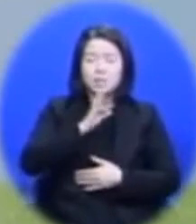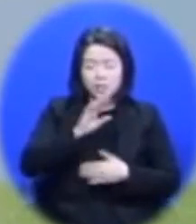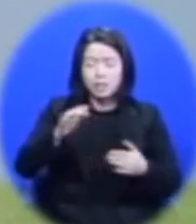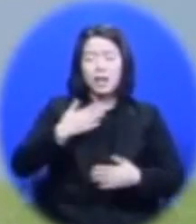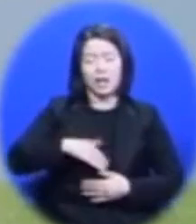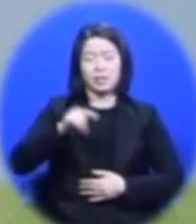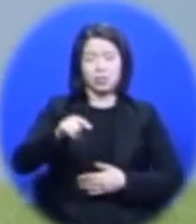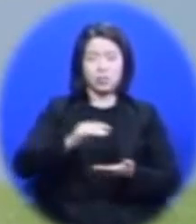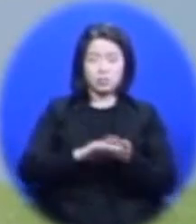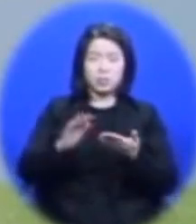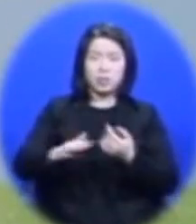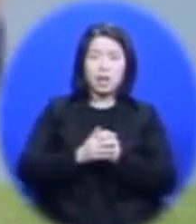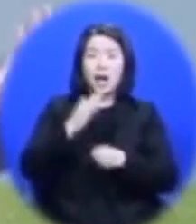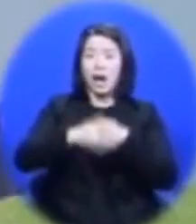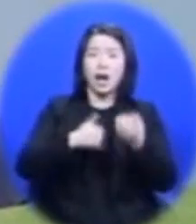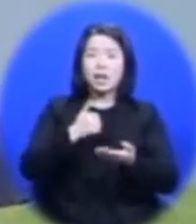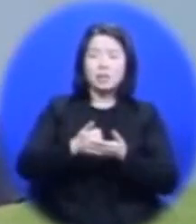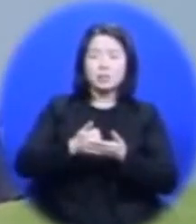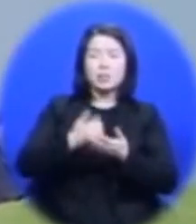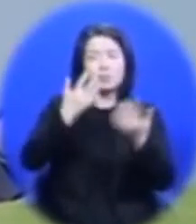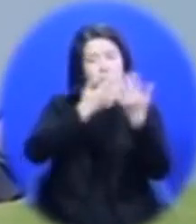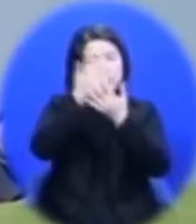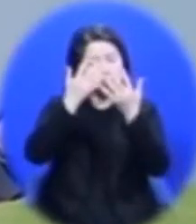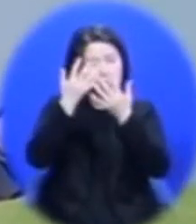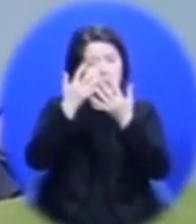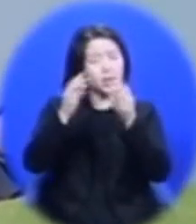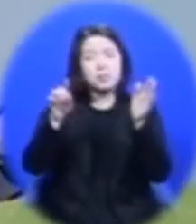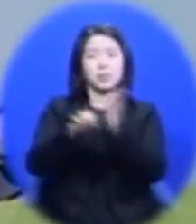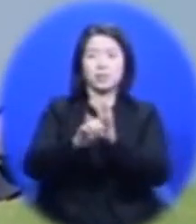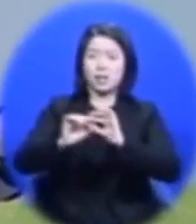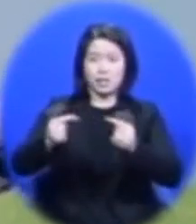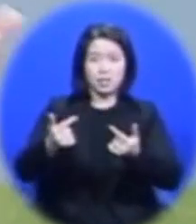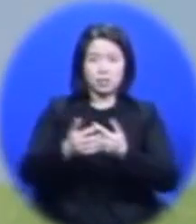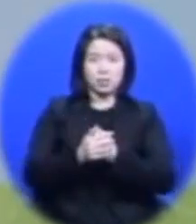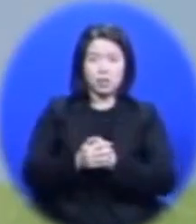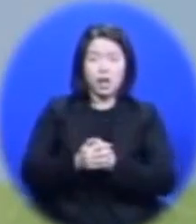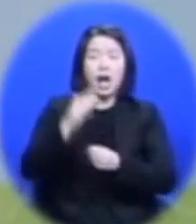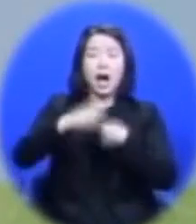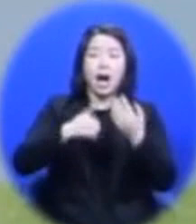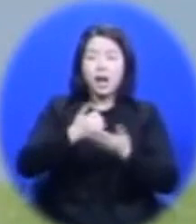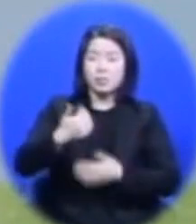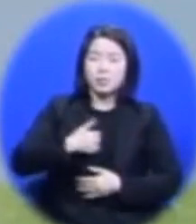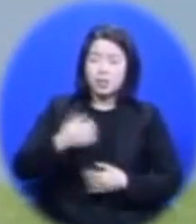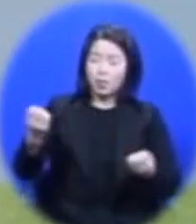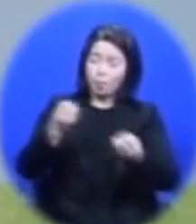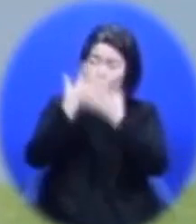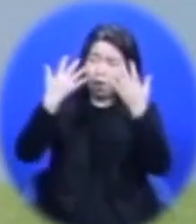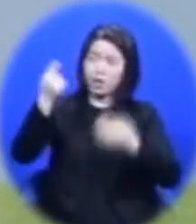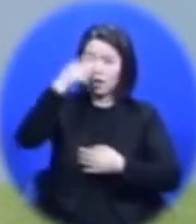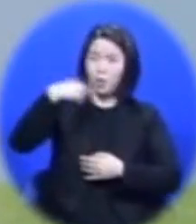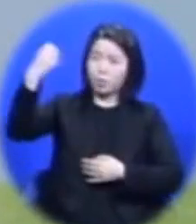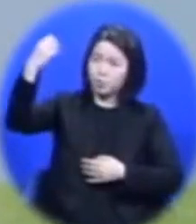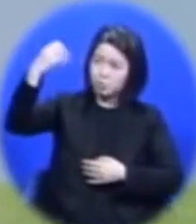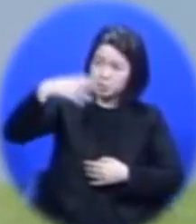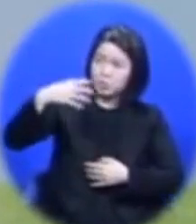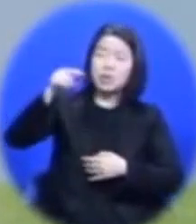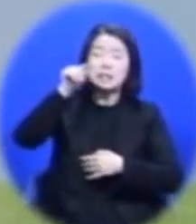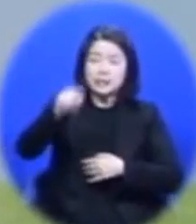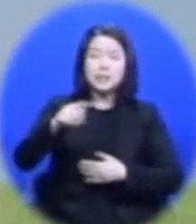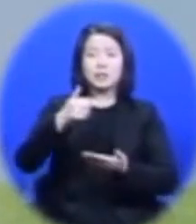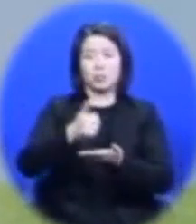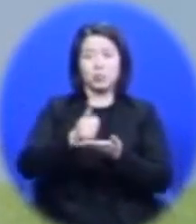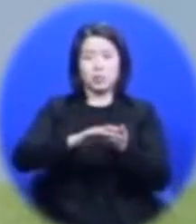겁니다. 하나님을 막연하게 믿는 게 아닙니다. 하나님은 나에게 환한 얼굴빛으로 비춰주시는